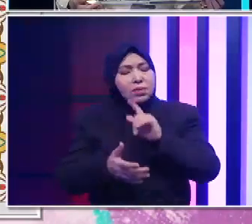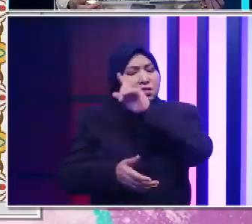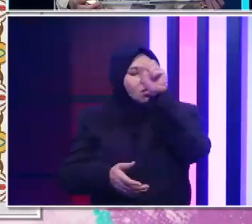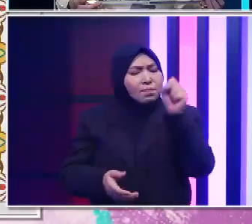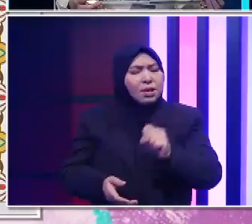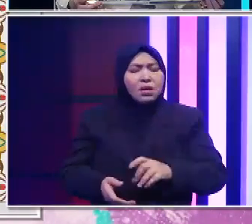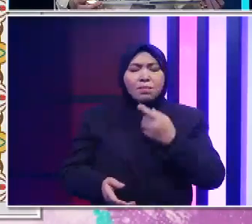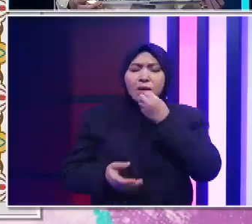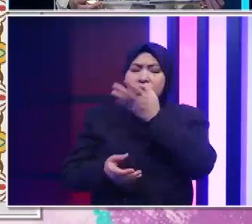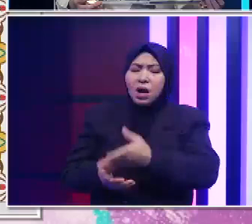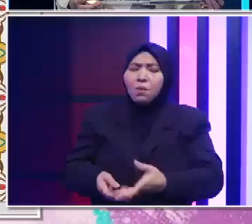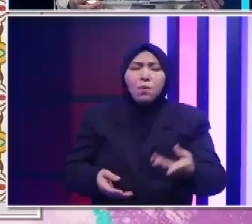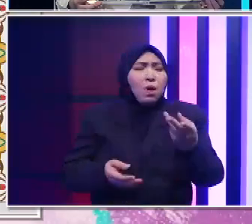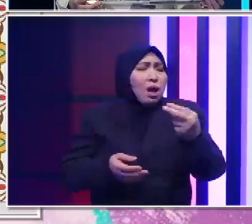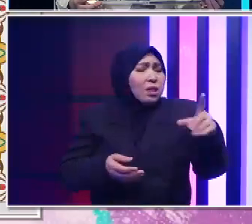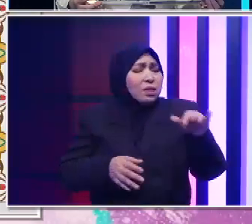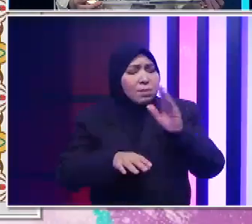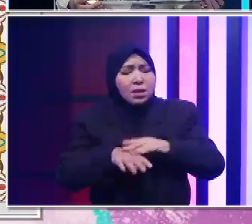adzimul khobir